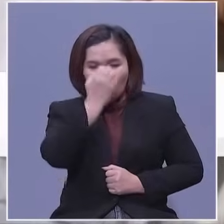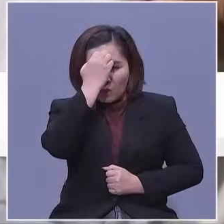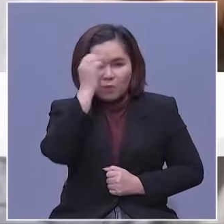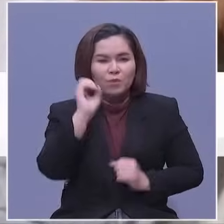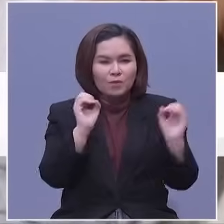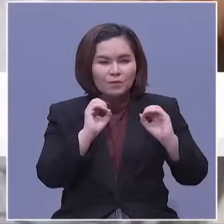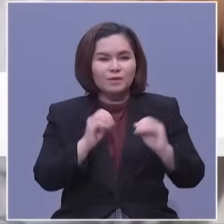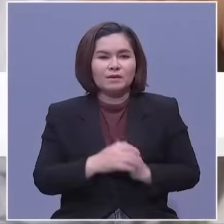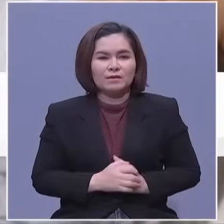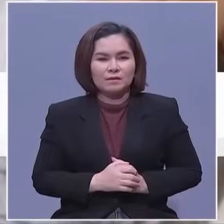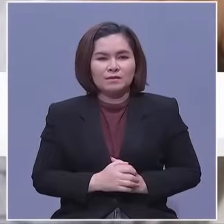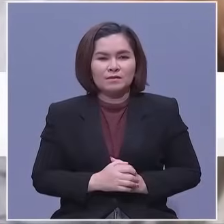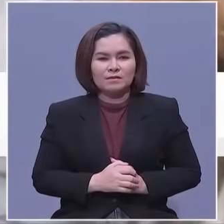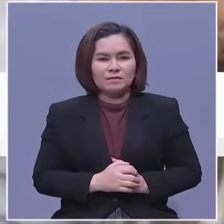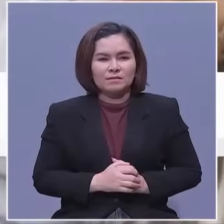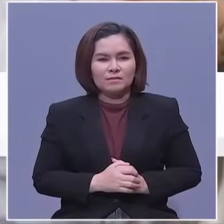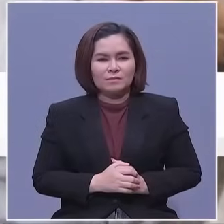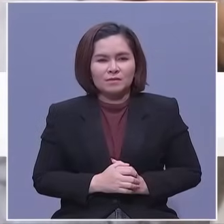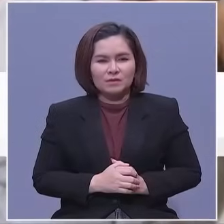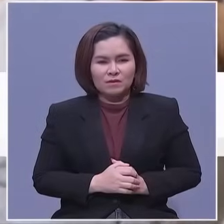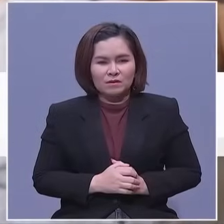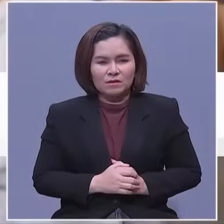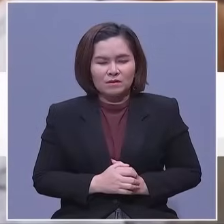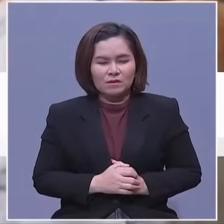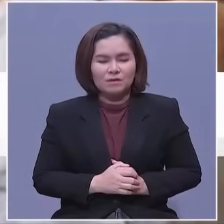าแค่ปกติเขาไม่ได้เรื่องเขาเข้าใจ